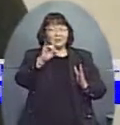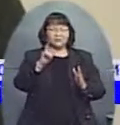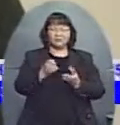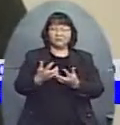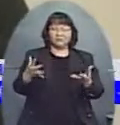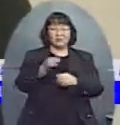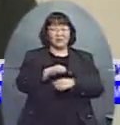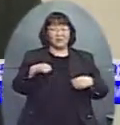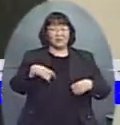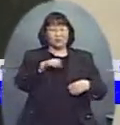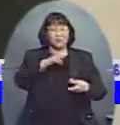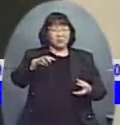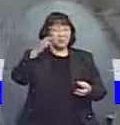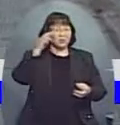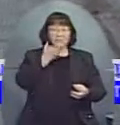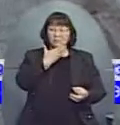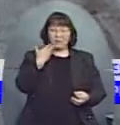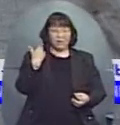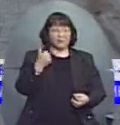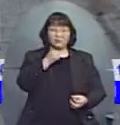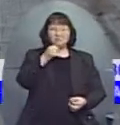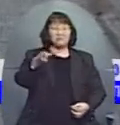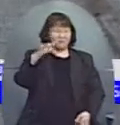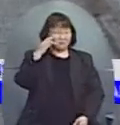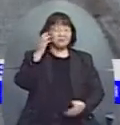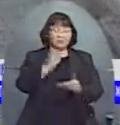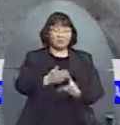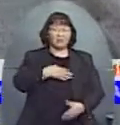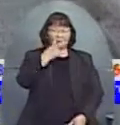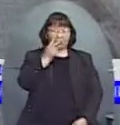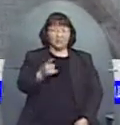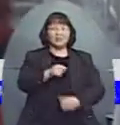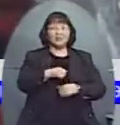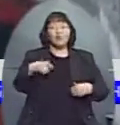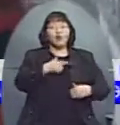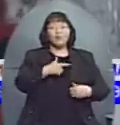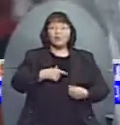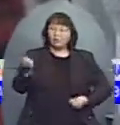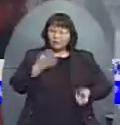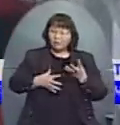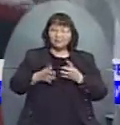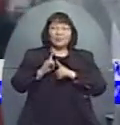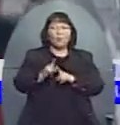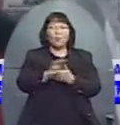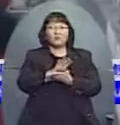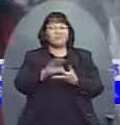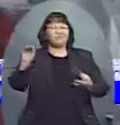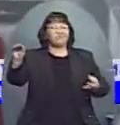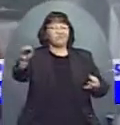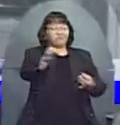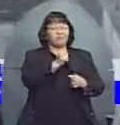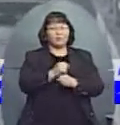огт мэдлэггүй биш юм байна л гэдгийг харуулж байна. За иргэдтэй уулзах үеэр гарсан гомдол мэдээллийн дагуу шуурхай ажиллана гэдгээ хэлж байна. За хүний